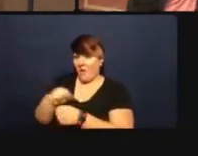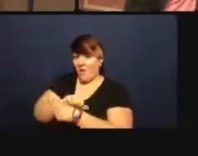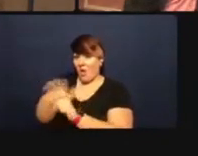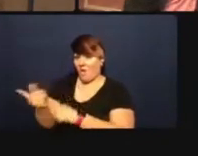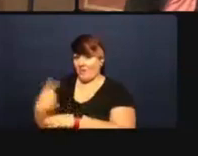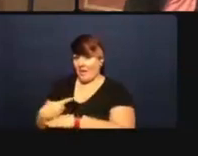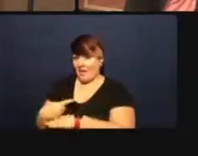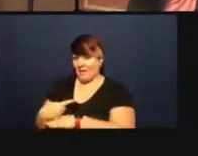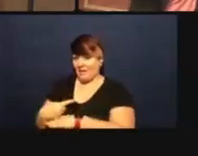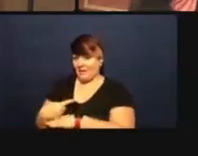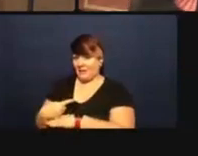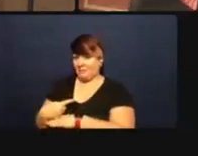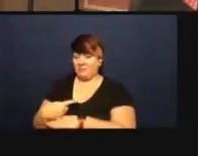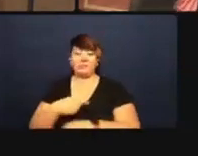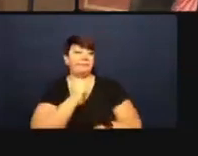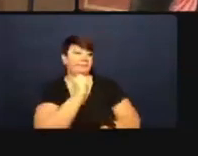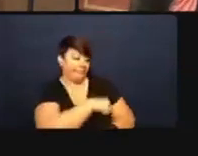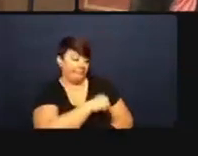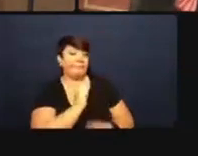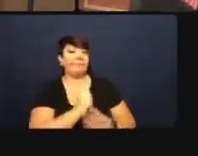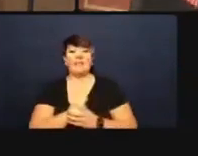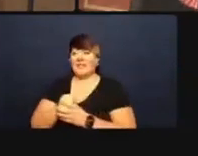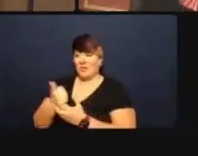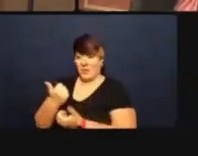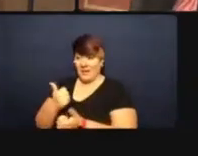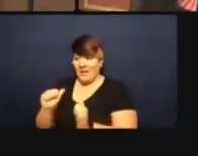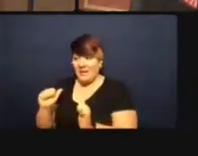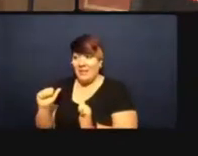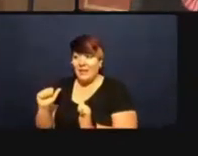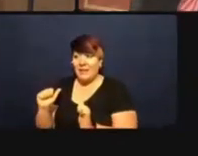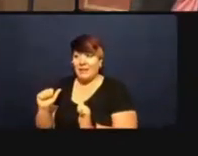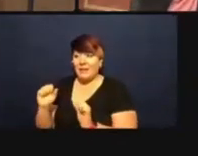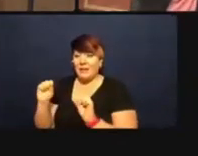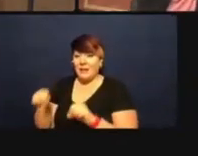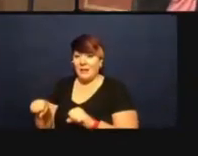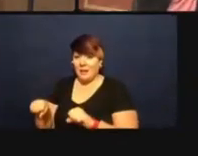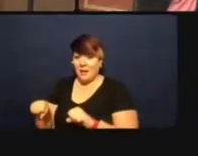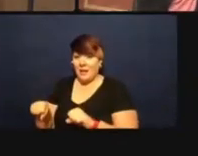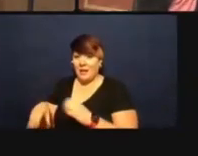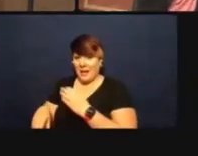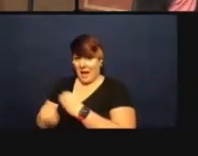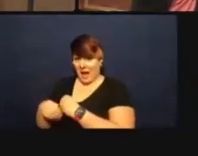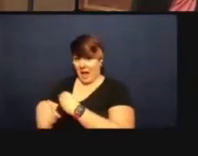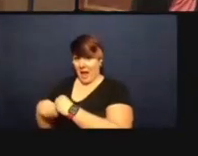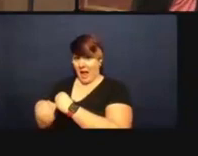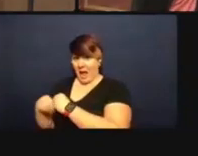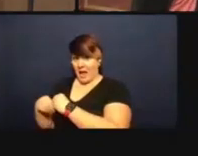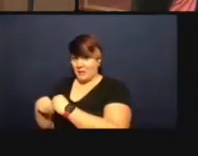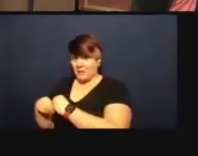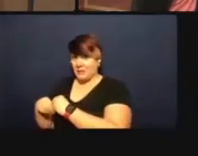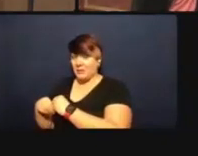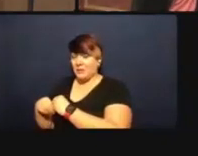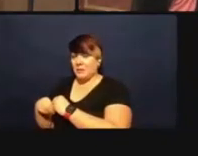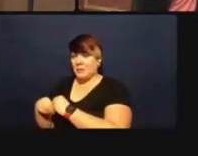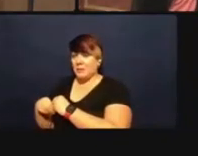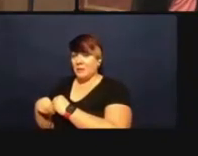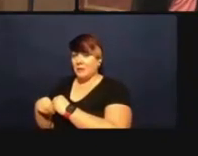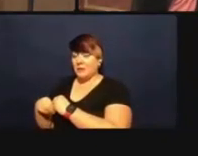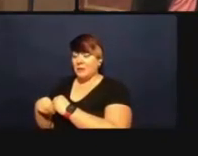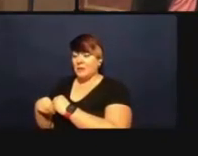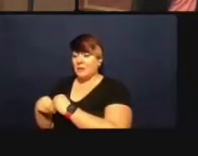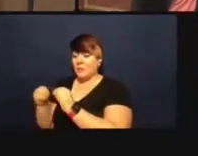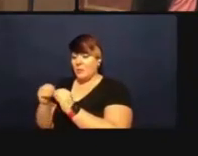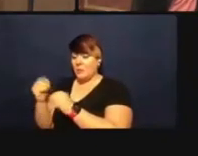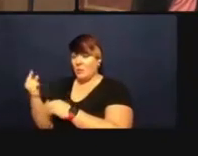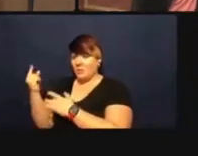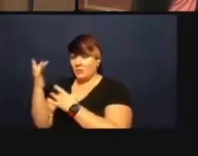unasema, je, kuna chochote ambacho tunaweza kufanya ili kuhakikisha kuwa iwapo mtu ameshikwa